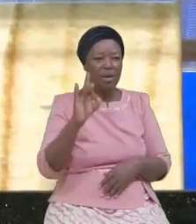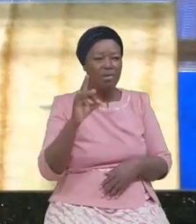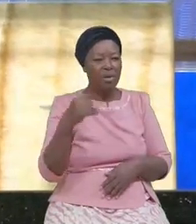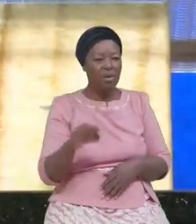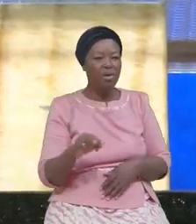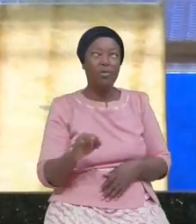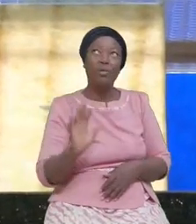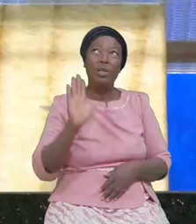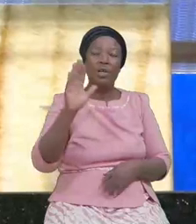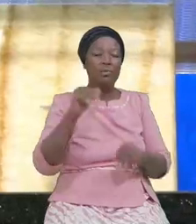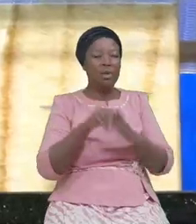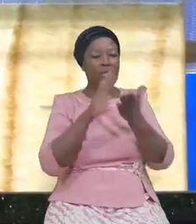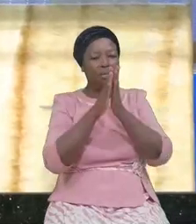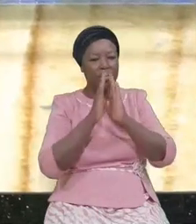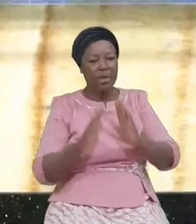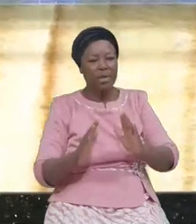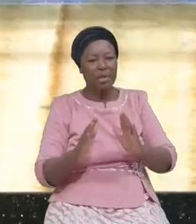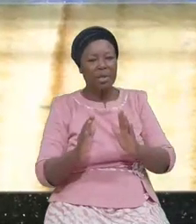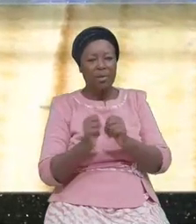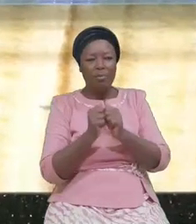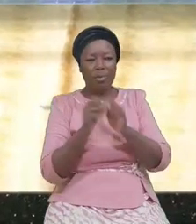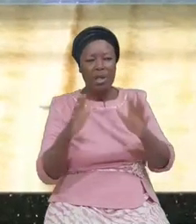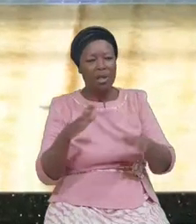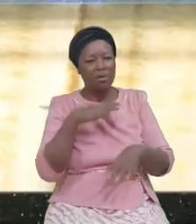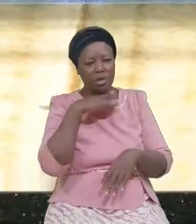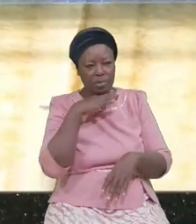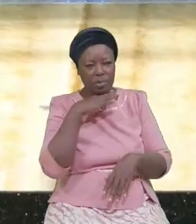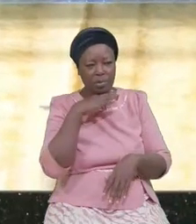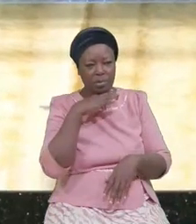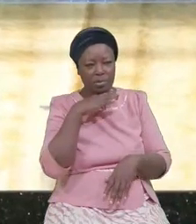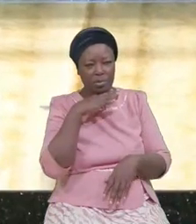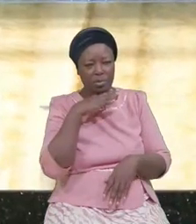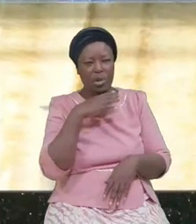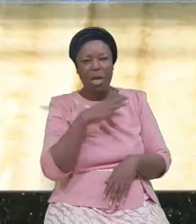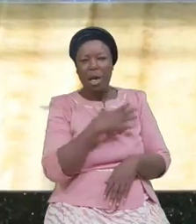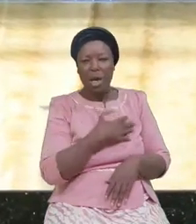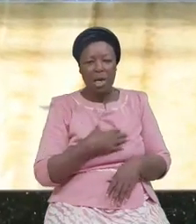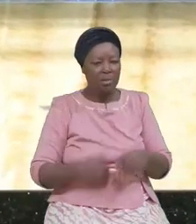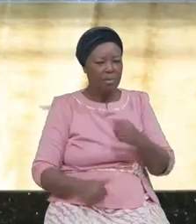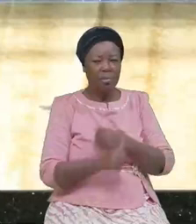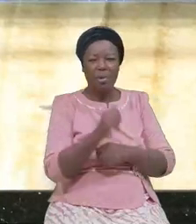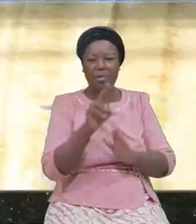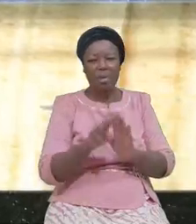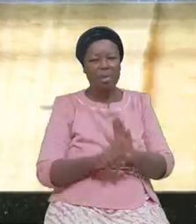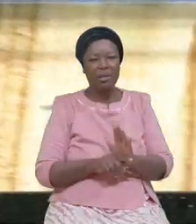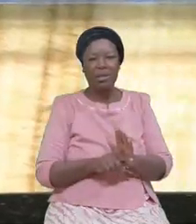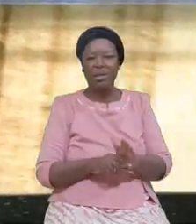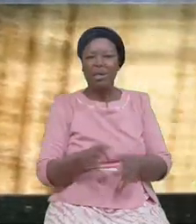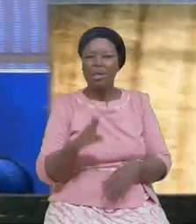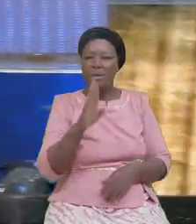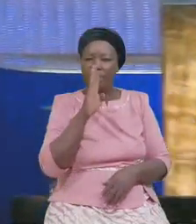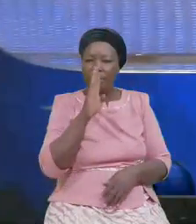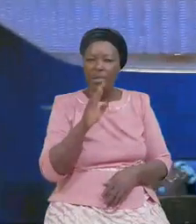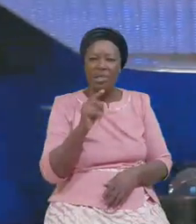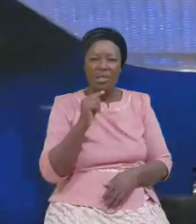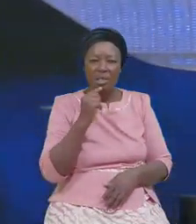sans tâche et irréprochable dans la paix. Soyez diligents. Nous